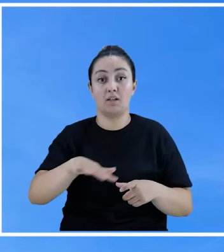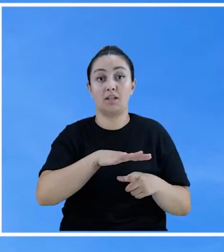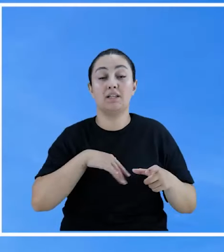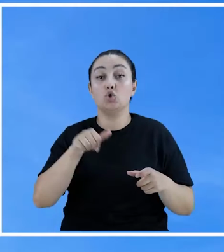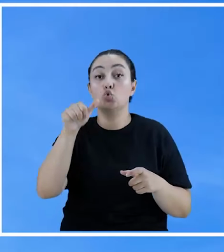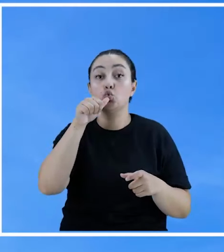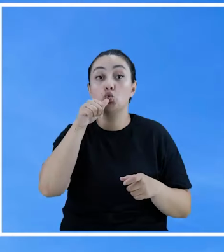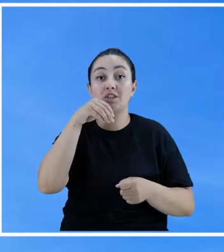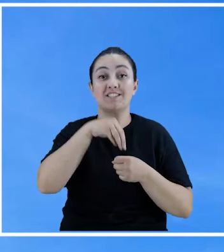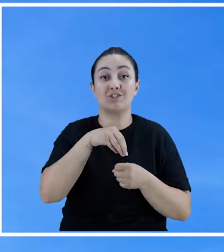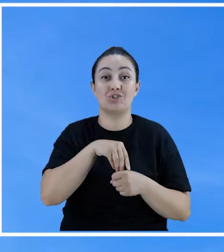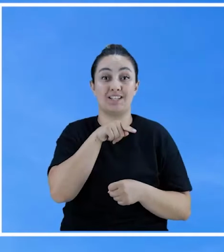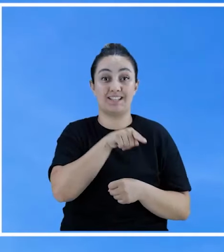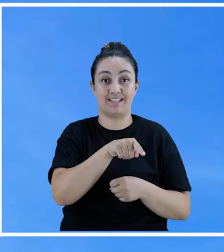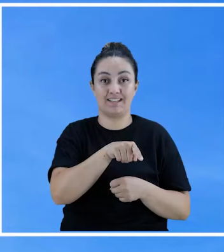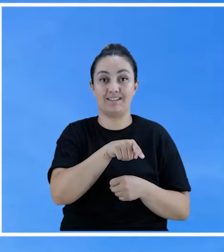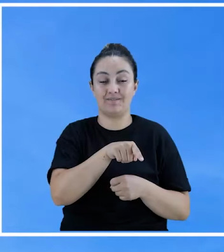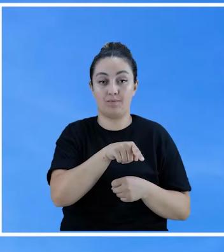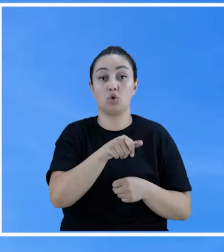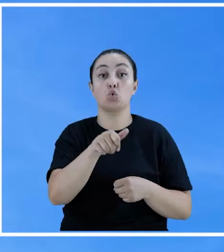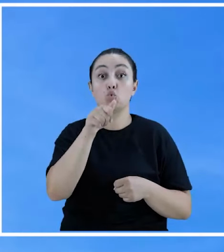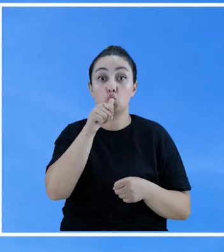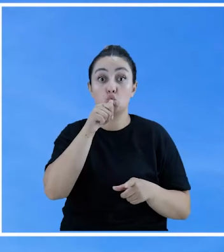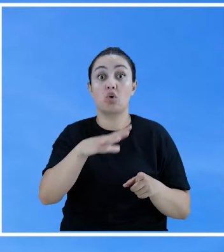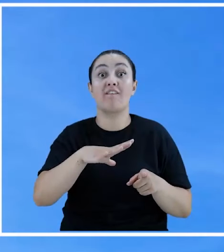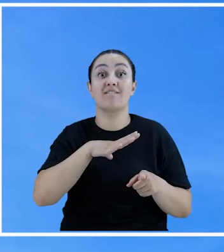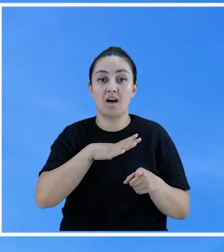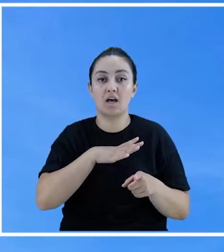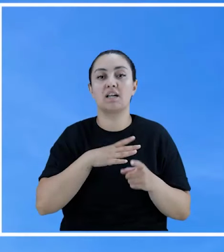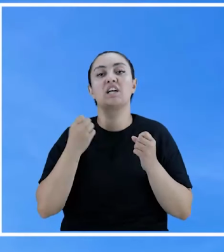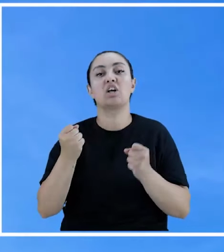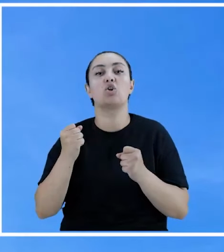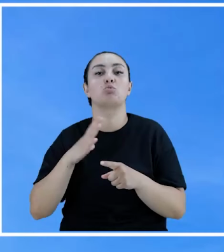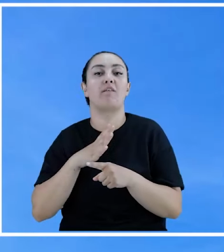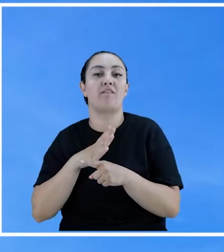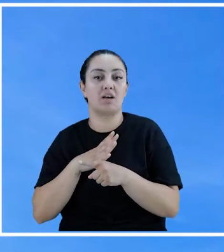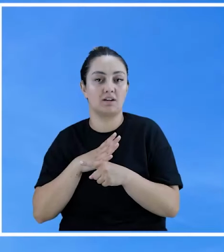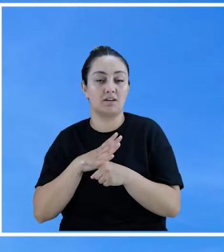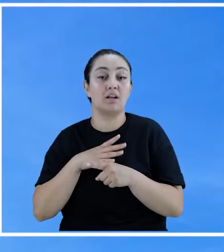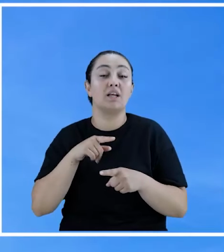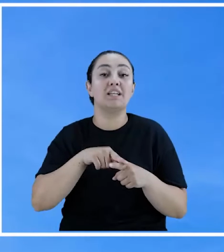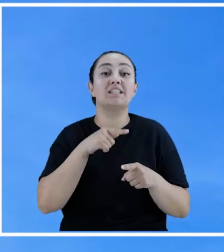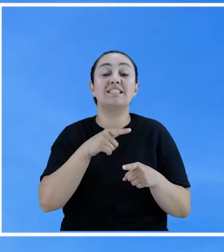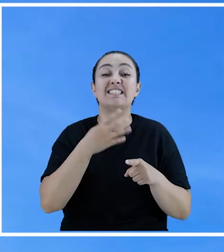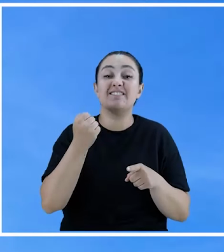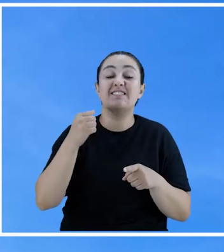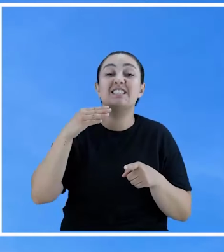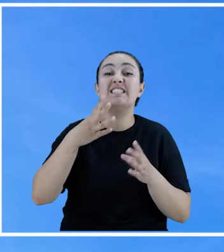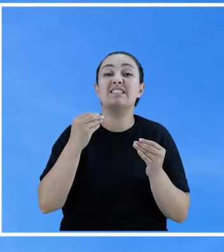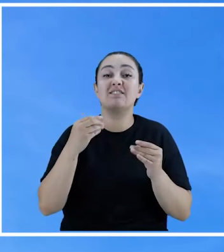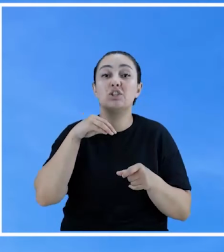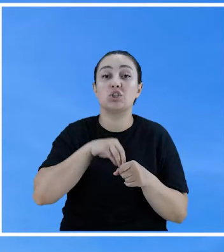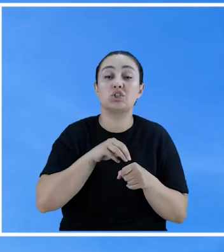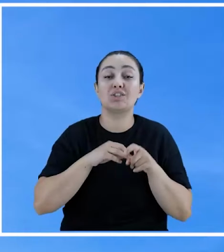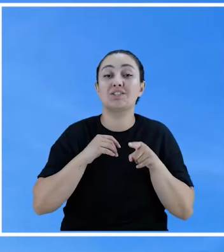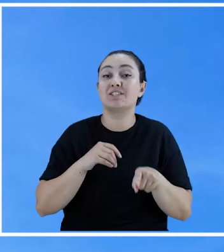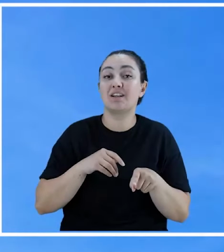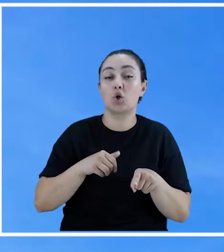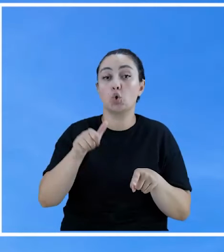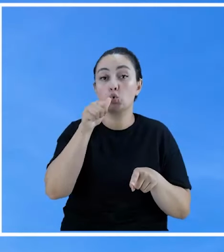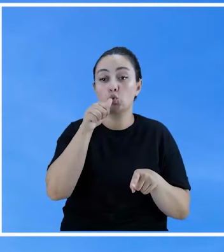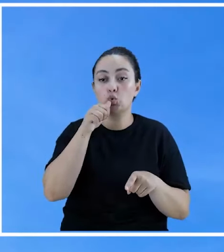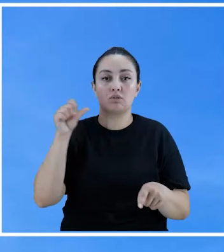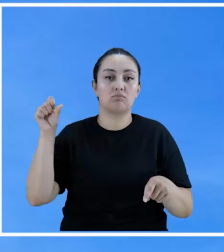kriter sıvılaşmanın yaşanabilmesi için su. Su varsa sıvılaşma vardır. O yüzden sahil bölgeleri biraz bundan muzdariptir.